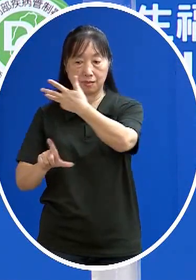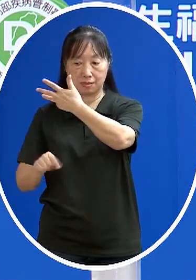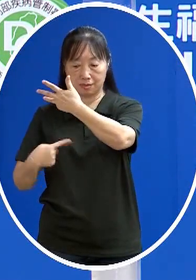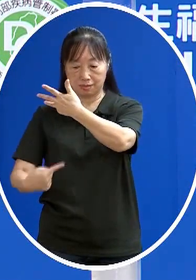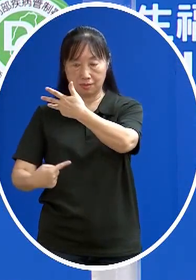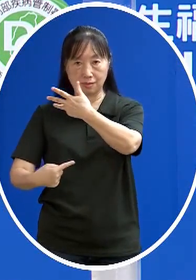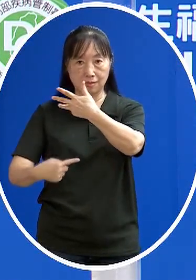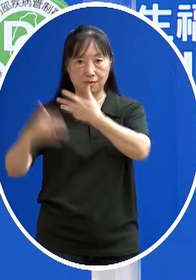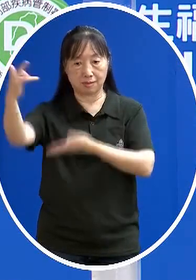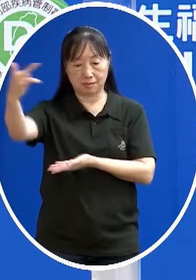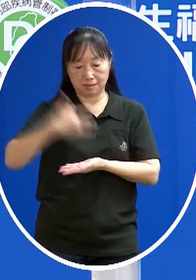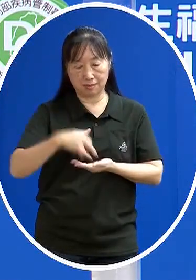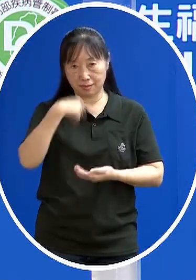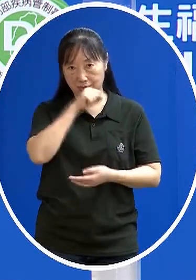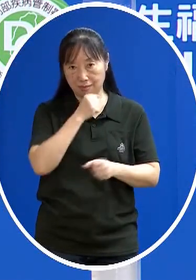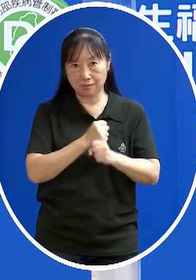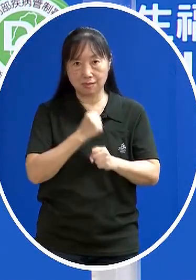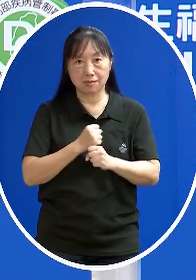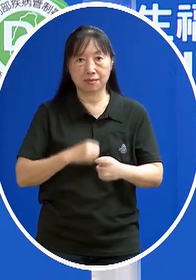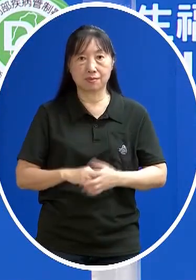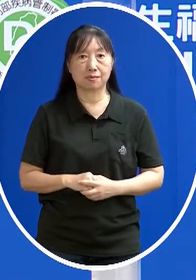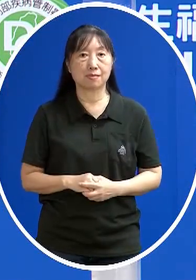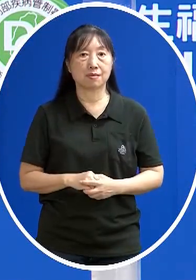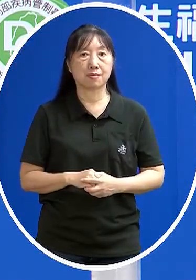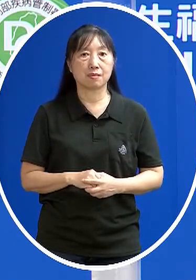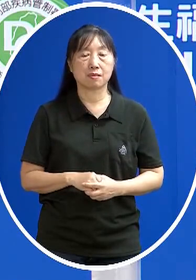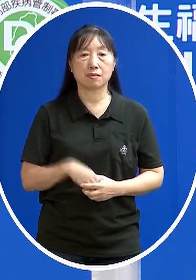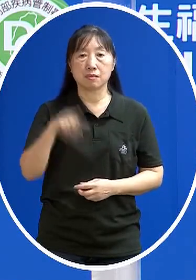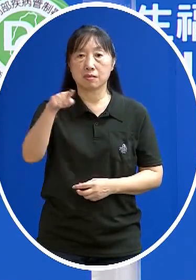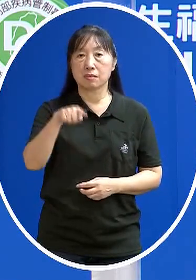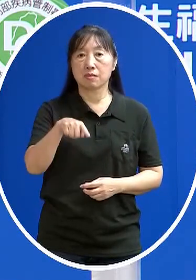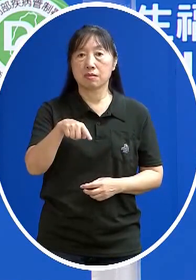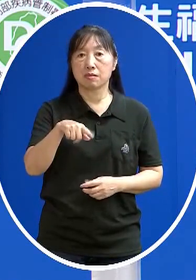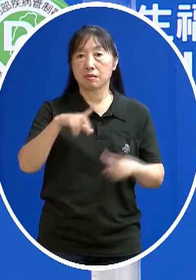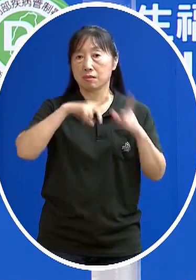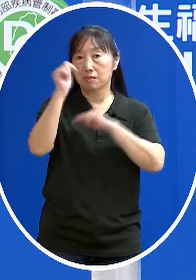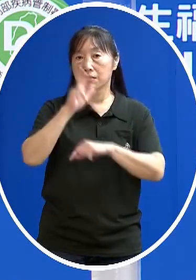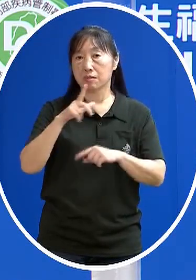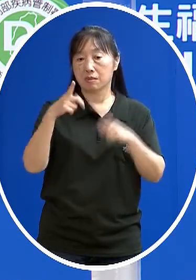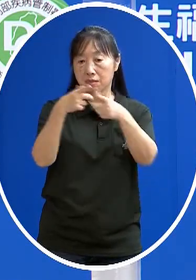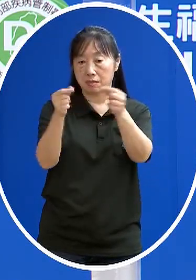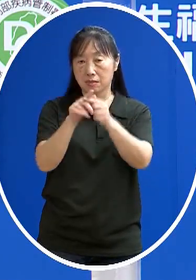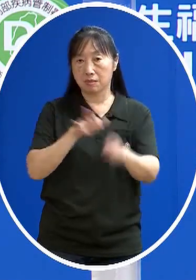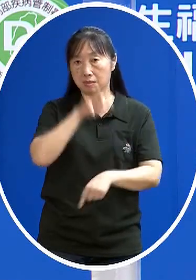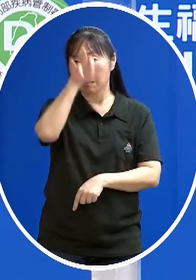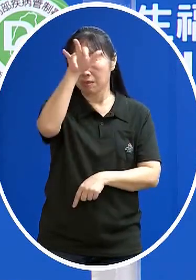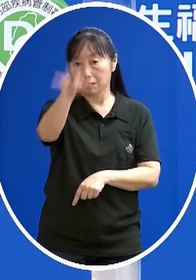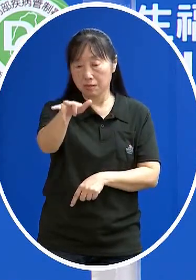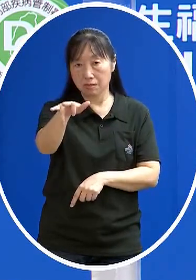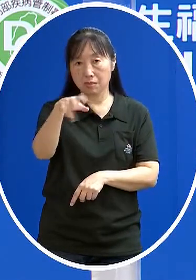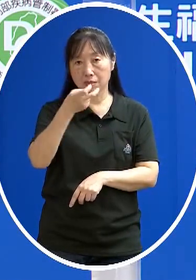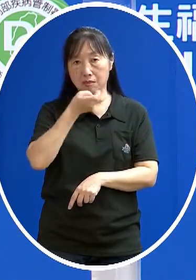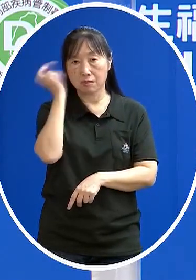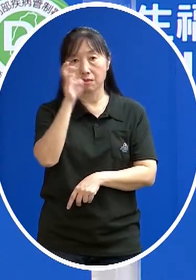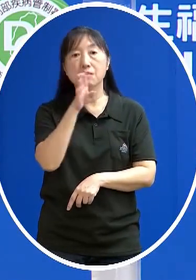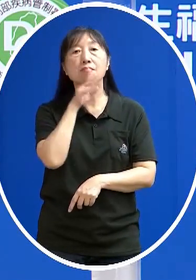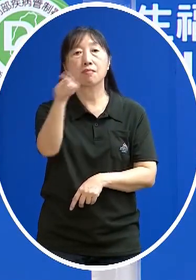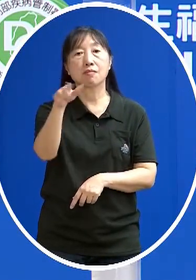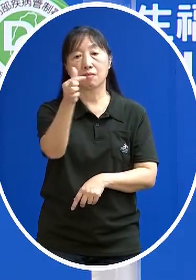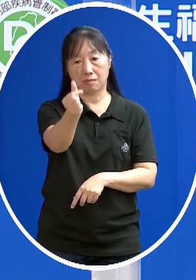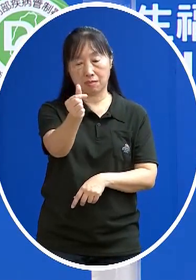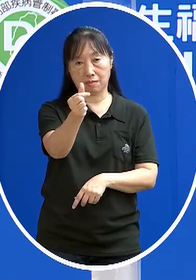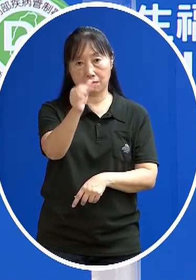6月15号到8月1号来台湾工作，好，那这个工作工程师他回去之后的采检，好，被采检是阳性，